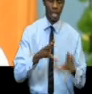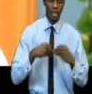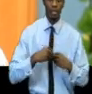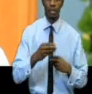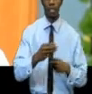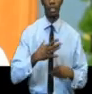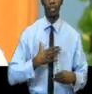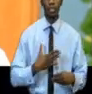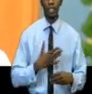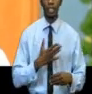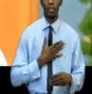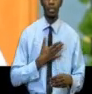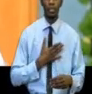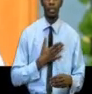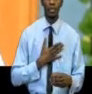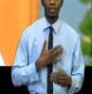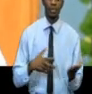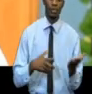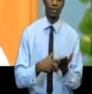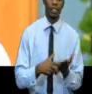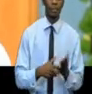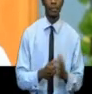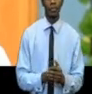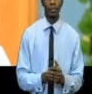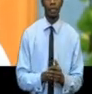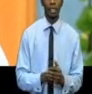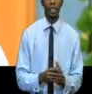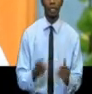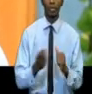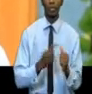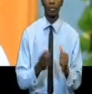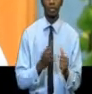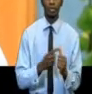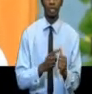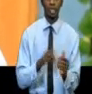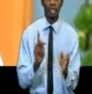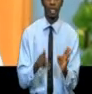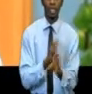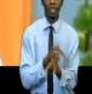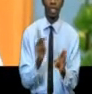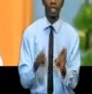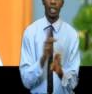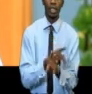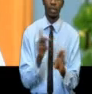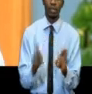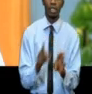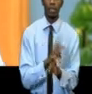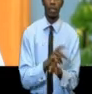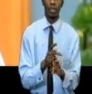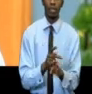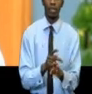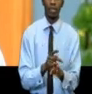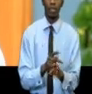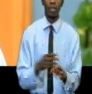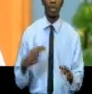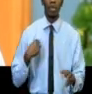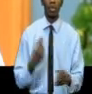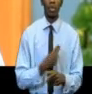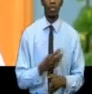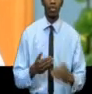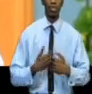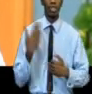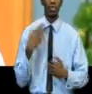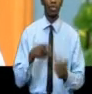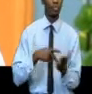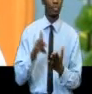le visa de 100%. Bon, d'abord le passeport. On avait payé le passeport il y a de cela plus ou moins depuis qu'on a